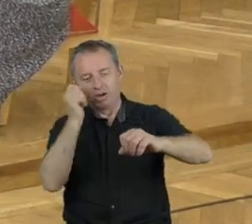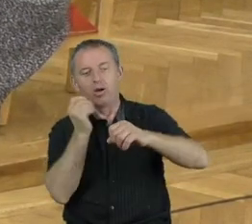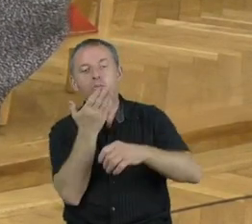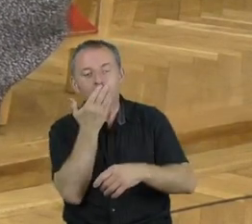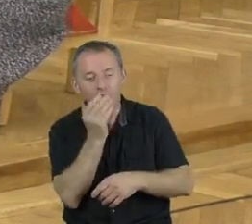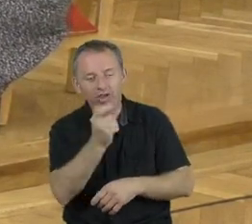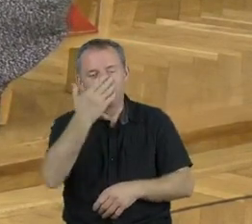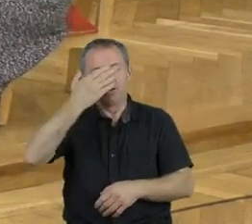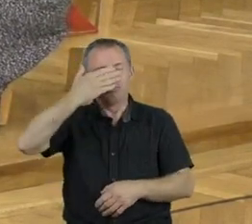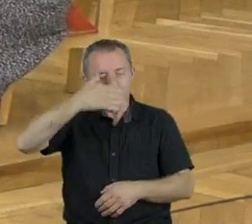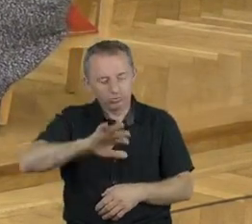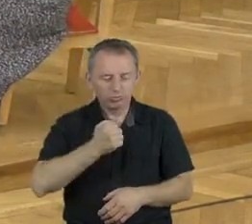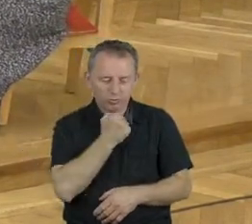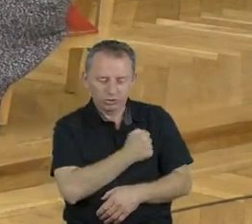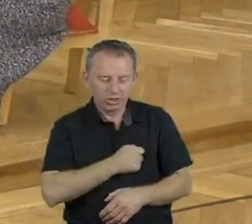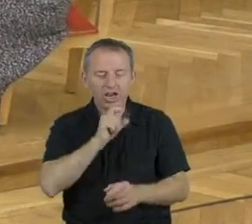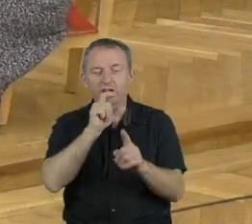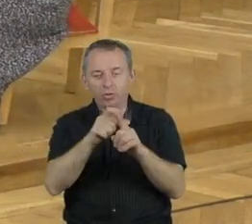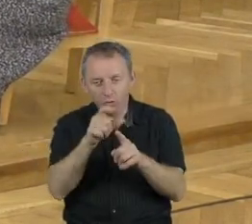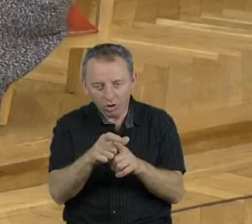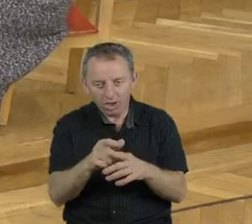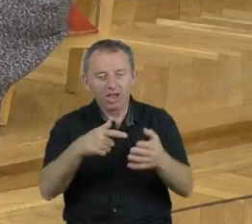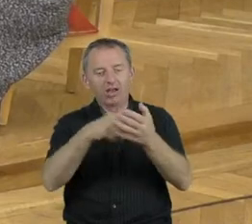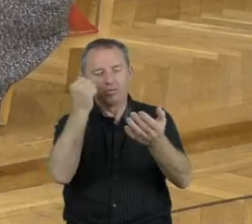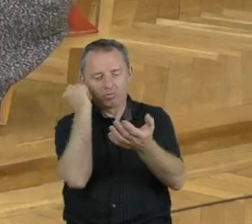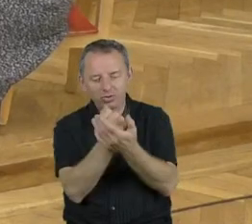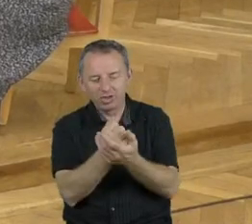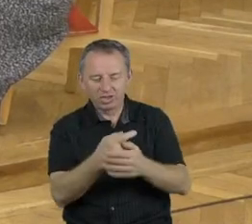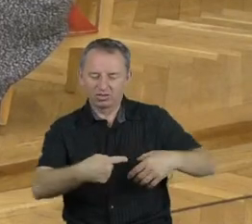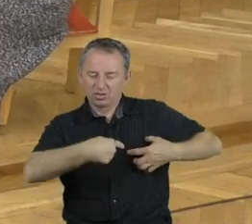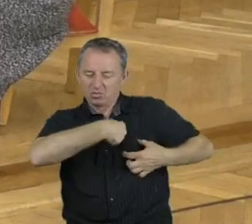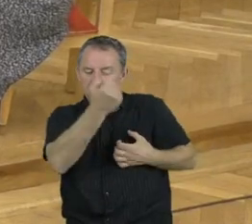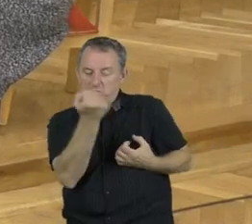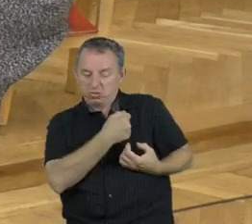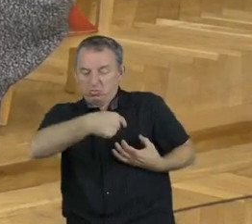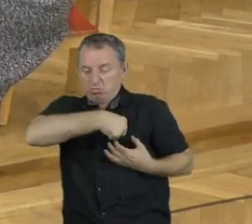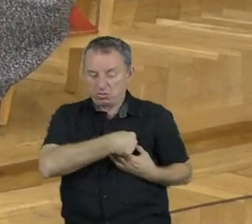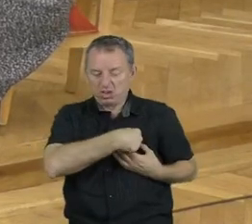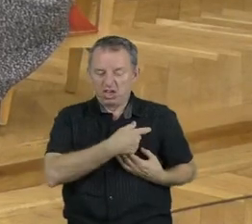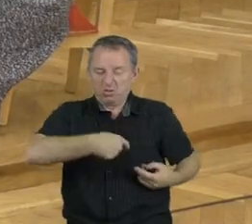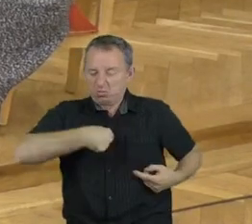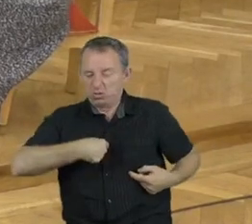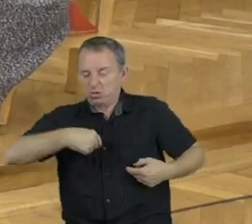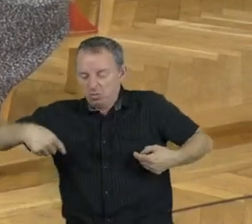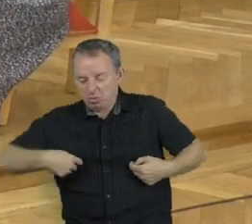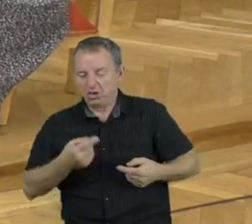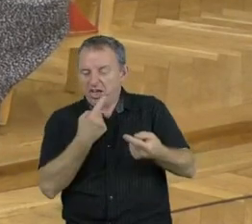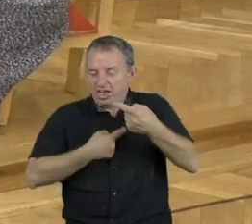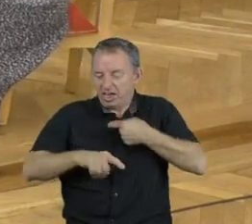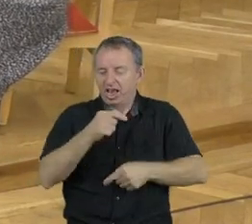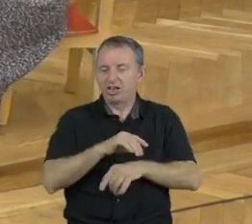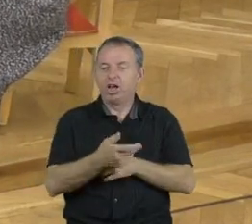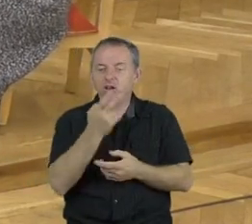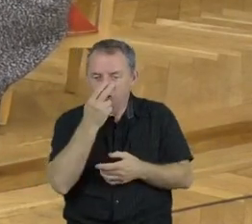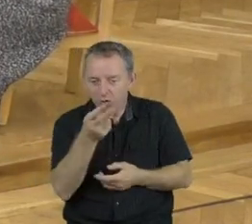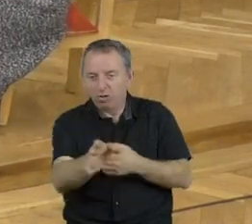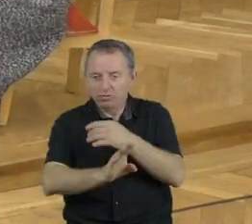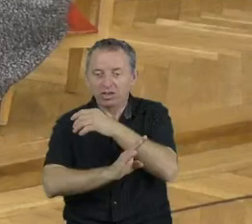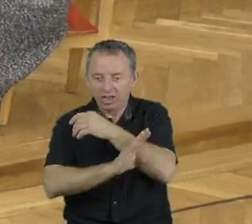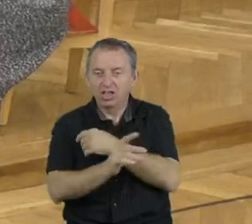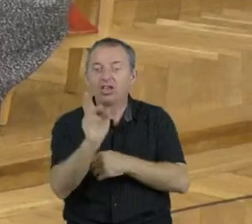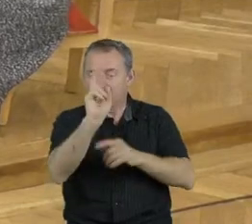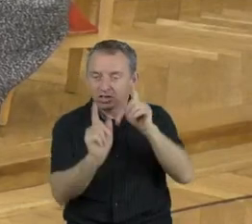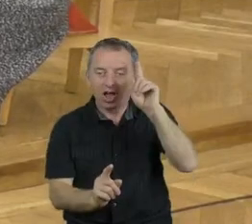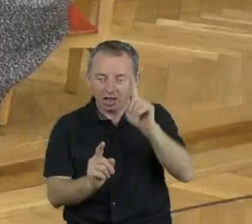jakieś przykre słowo, to wbijasz jakby takiego gwoździka w kogoś.